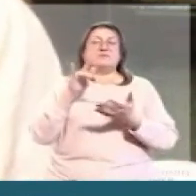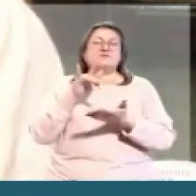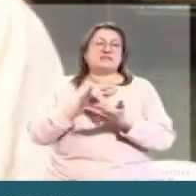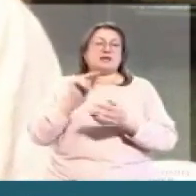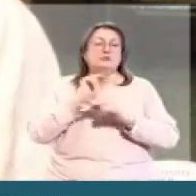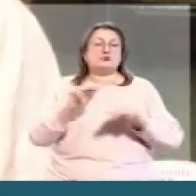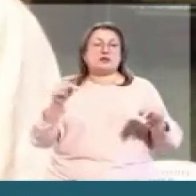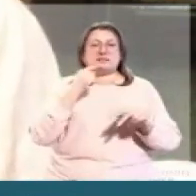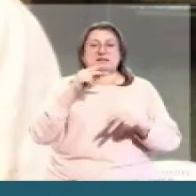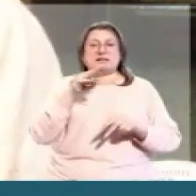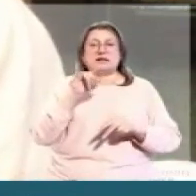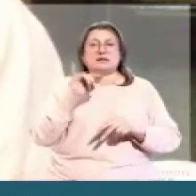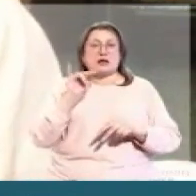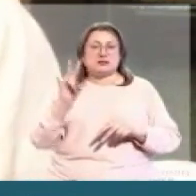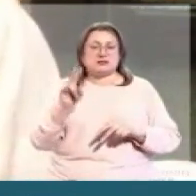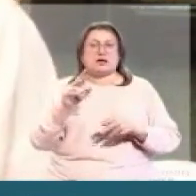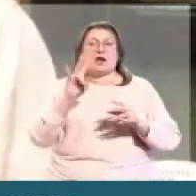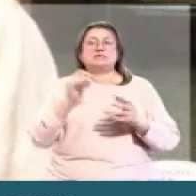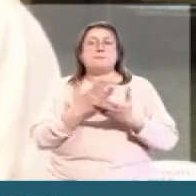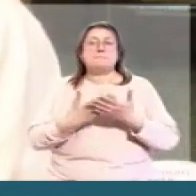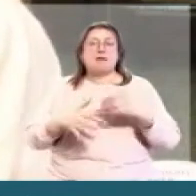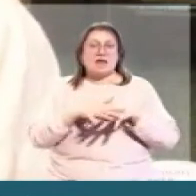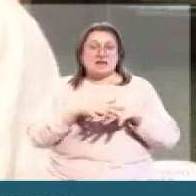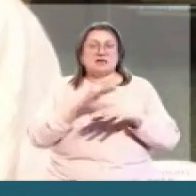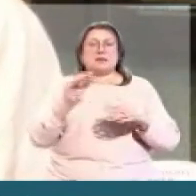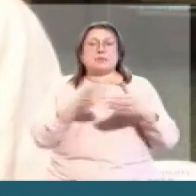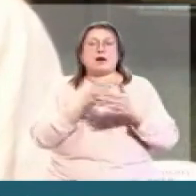обучения языкам Тыльдарын, при областной ассамблее, а также при